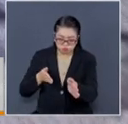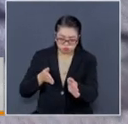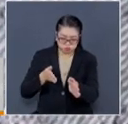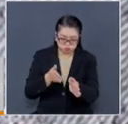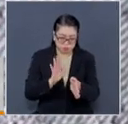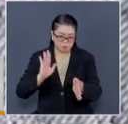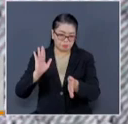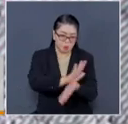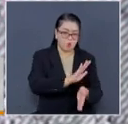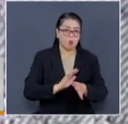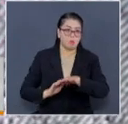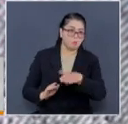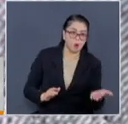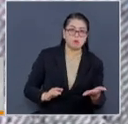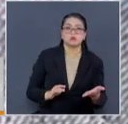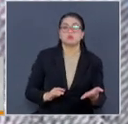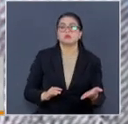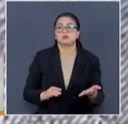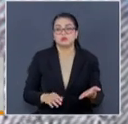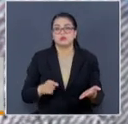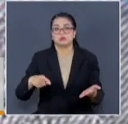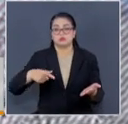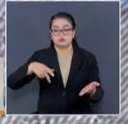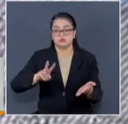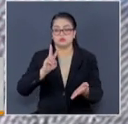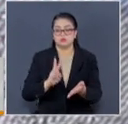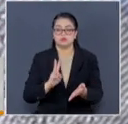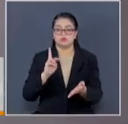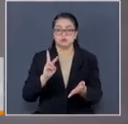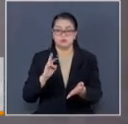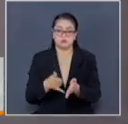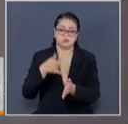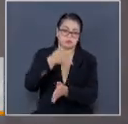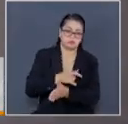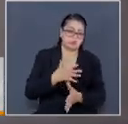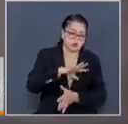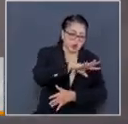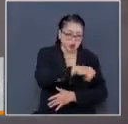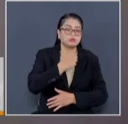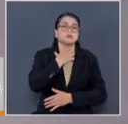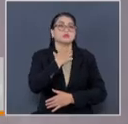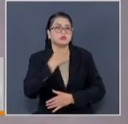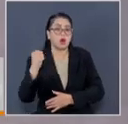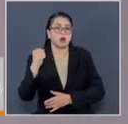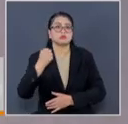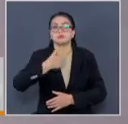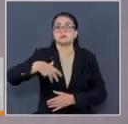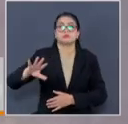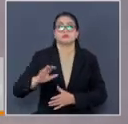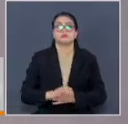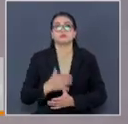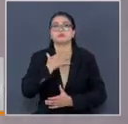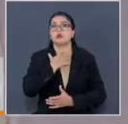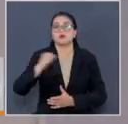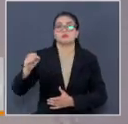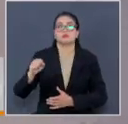อร์ไซค์เธอล้มติดกับกำแพงบ้านคนซ้อนเนี่ยกระโดดลงจากรถวิ่งมากระชากสร้อยคอทองคำหนัก1บา